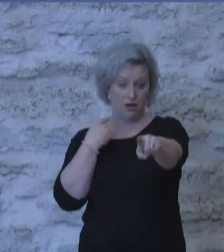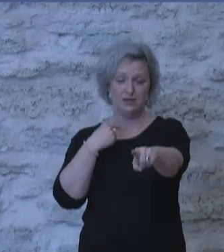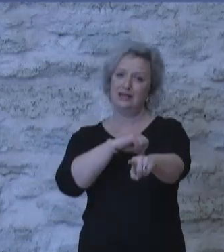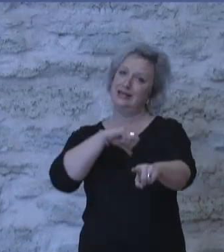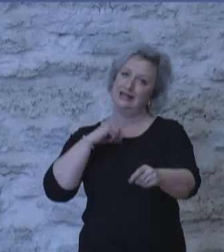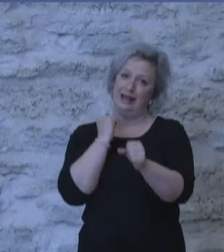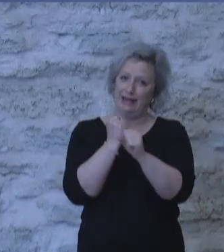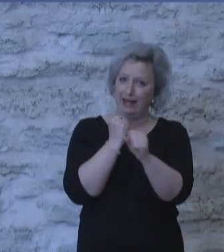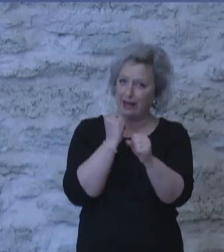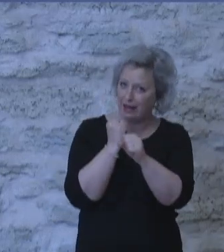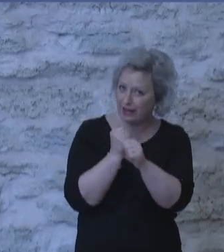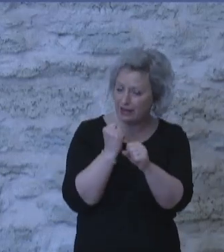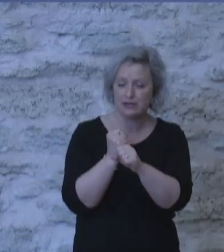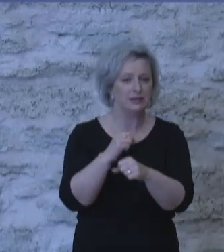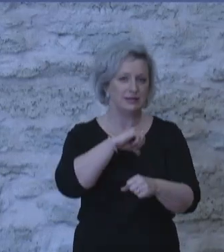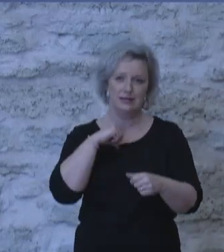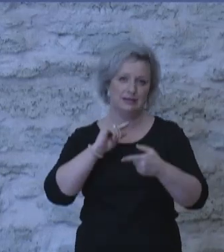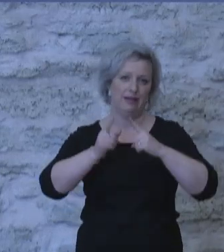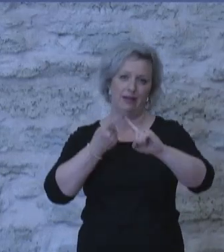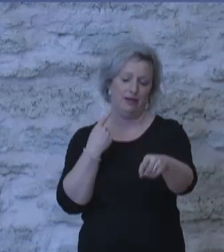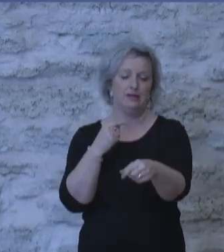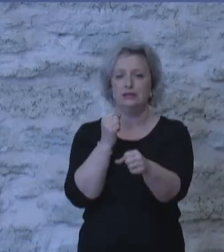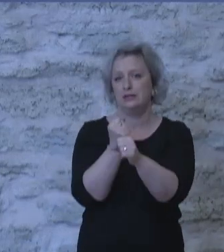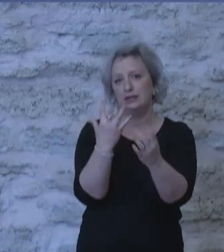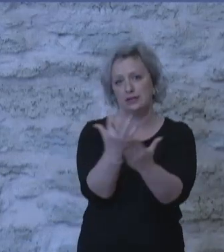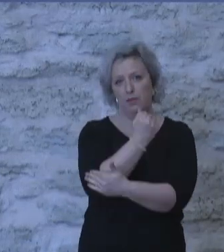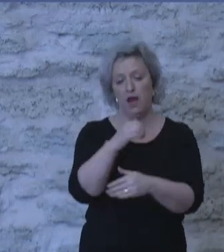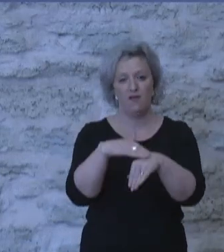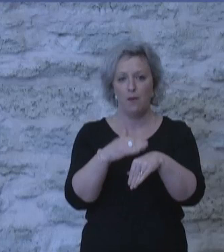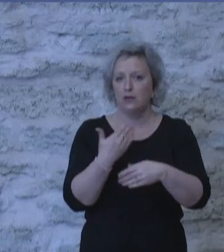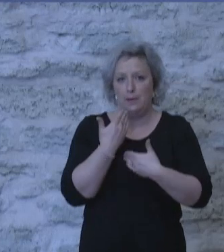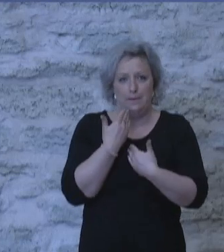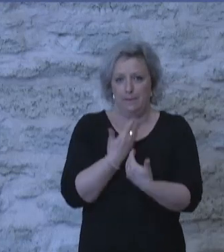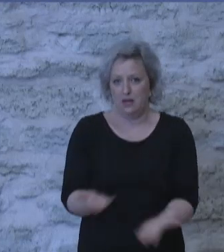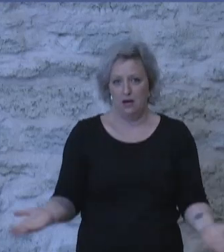külvanud. Kes külvab tuult, see lõikab tormi. Vabandada ei ole mul siin millega eest.